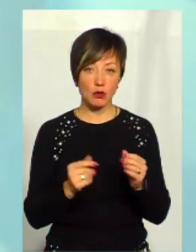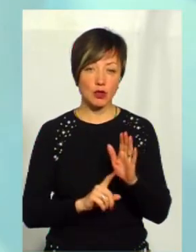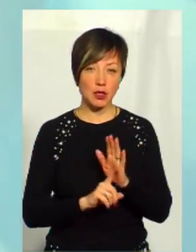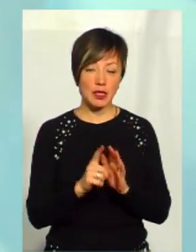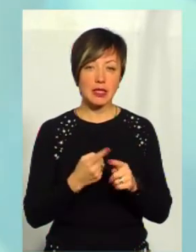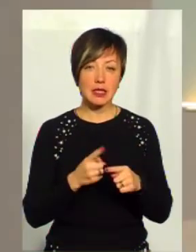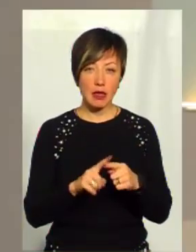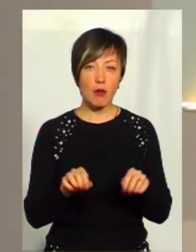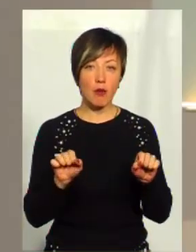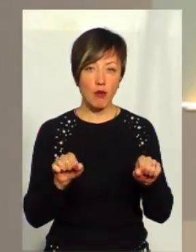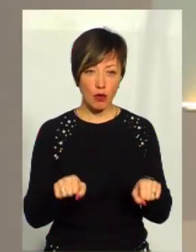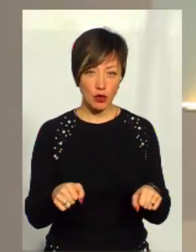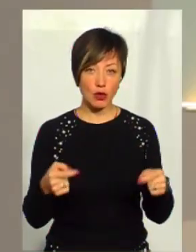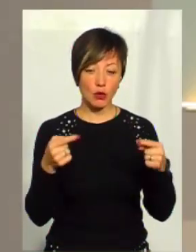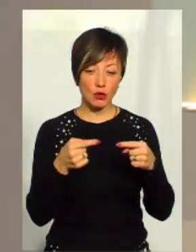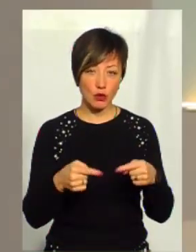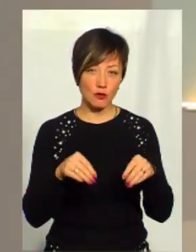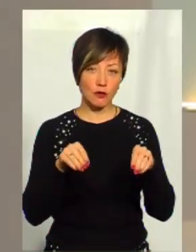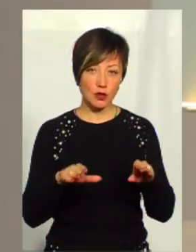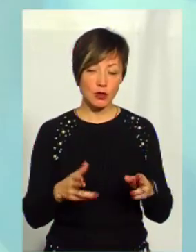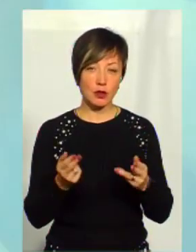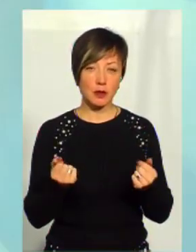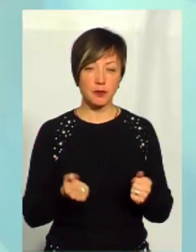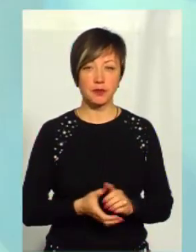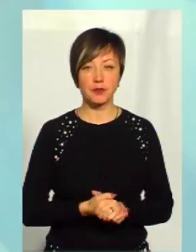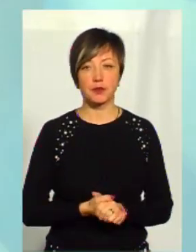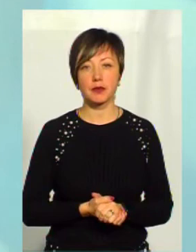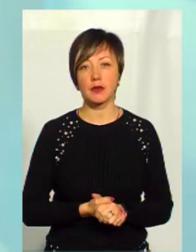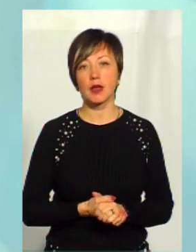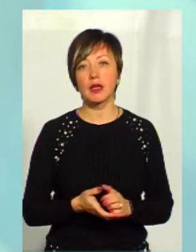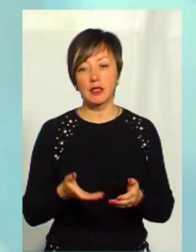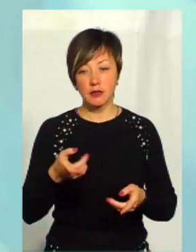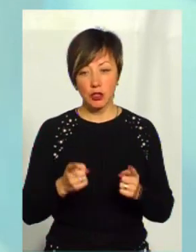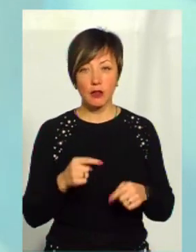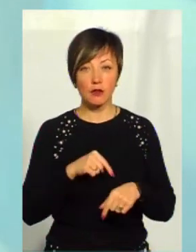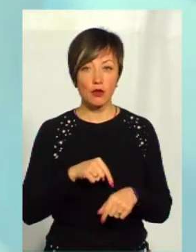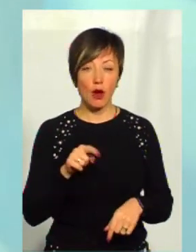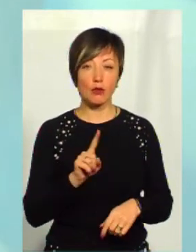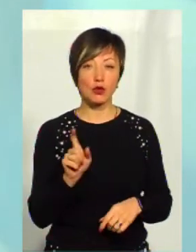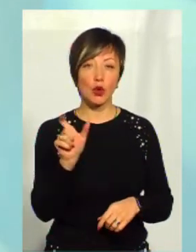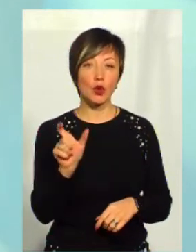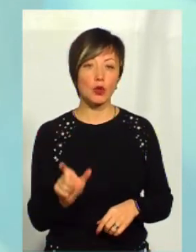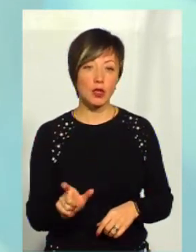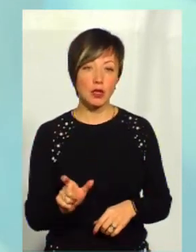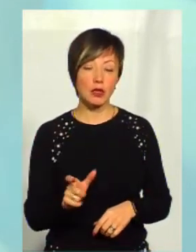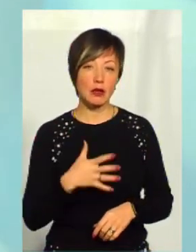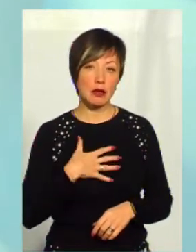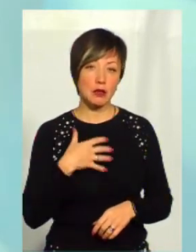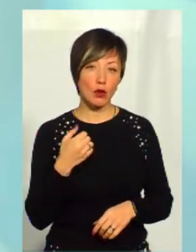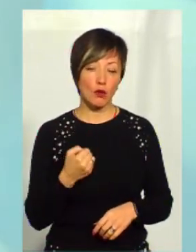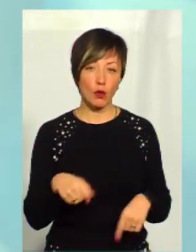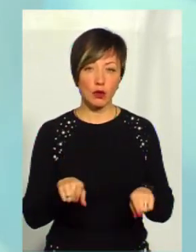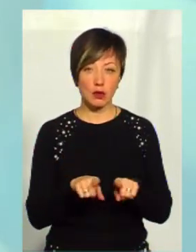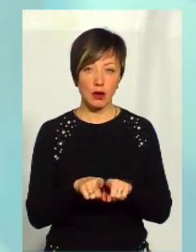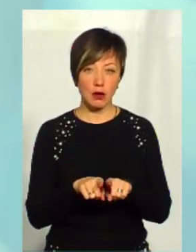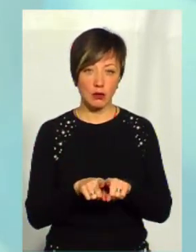цю... Це можна узгодити. Ну, це узгоджується, так, да, але, звичайно, ми відчуваємо, що людина, ну, негативно сприймає